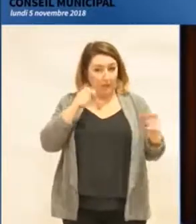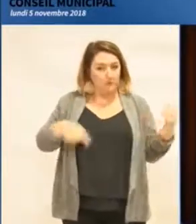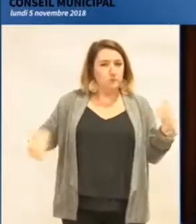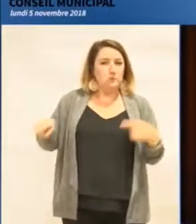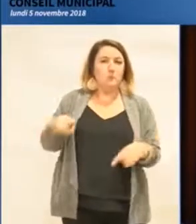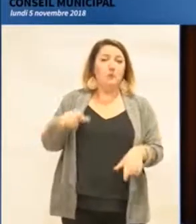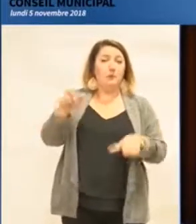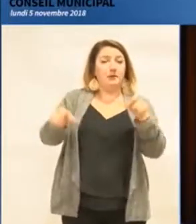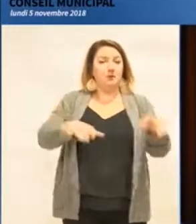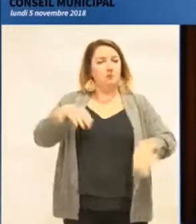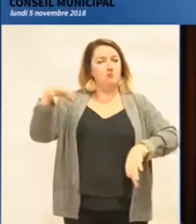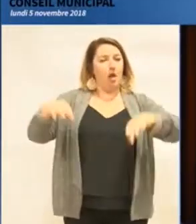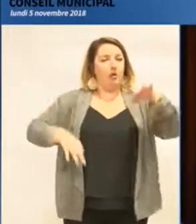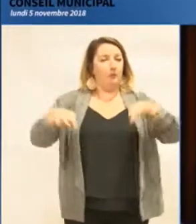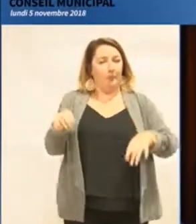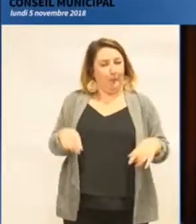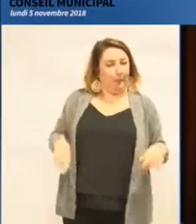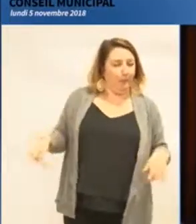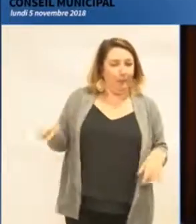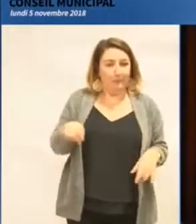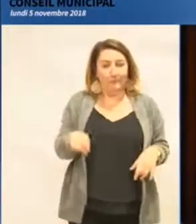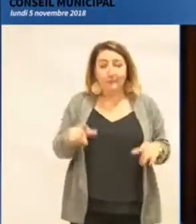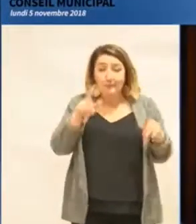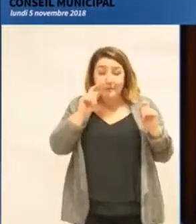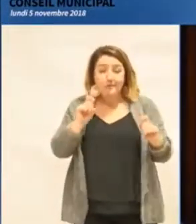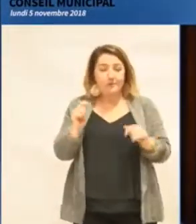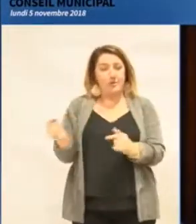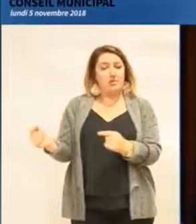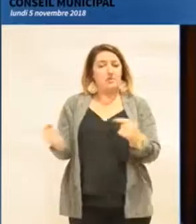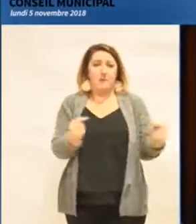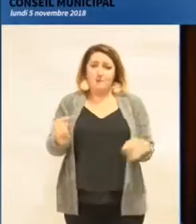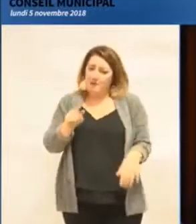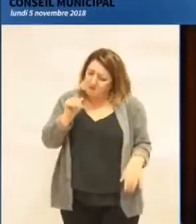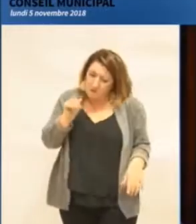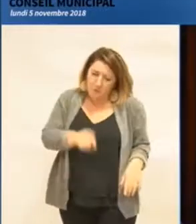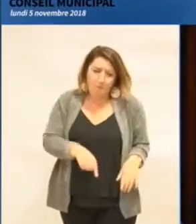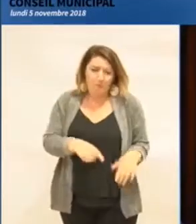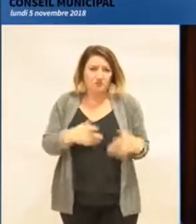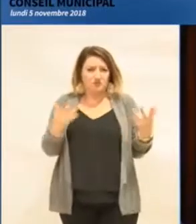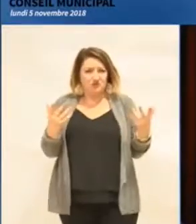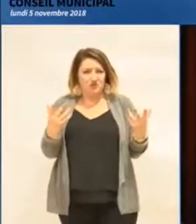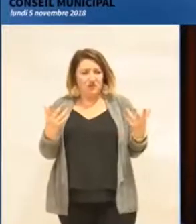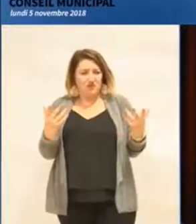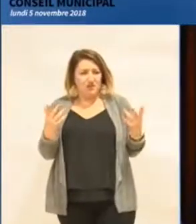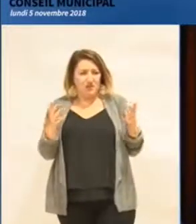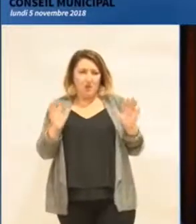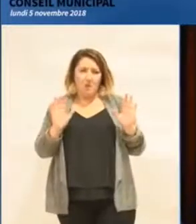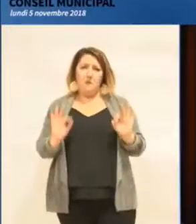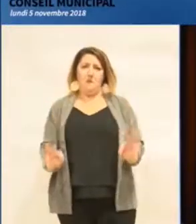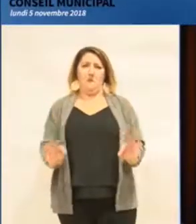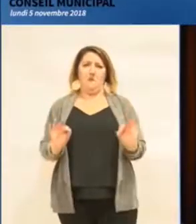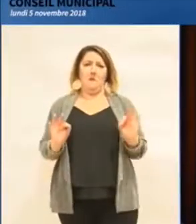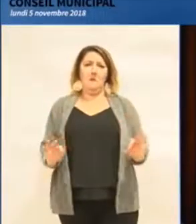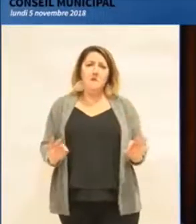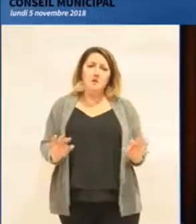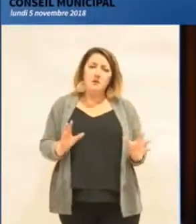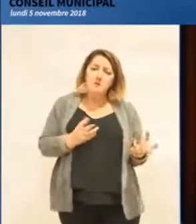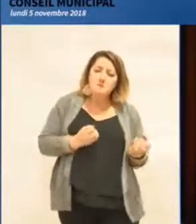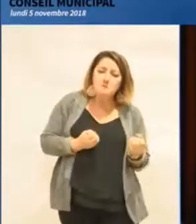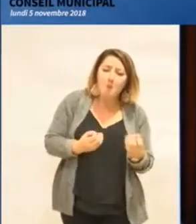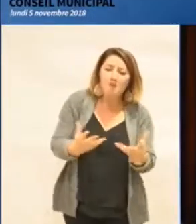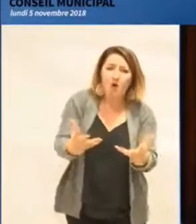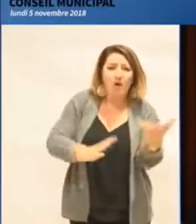pas et ne doit pas être un débat qui alimente les surenchères et qui